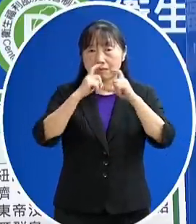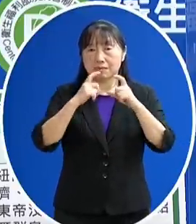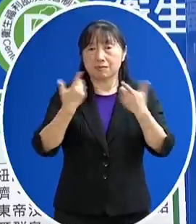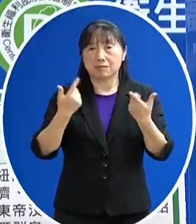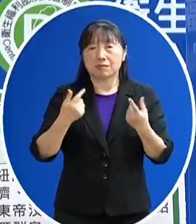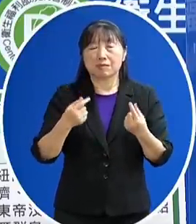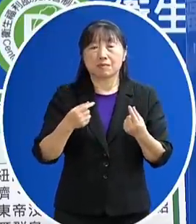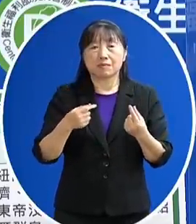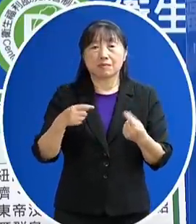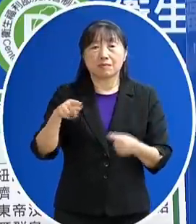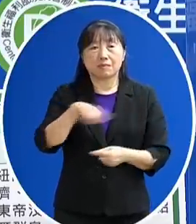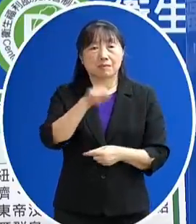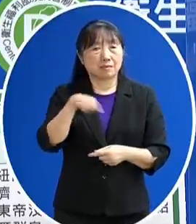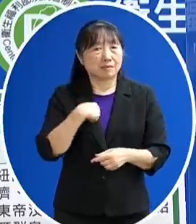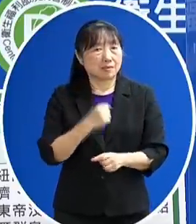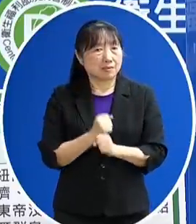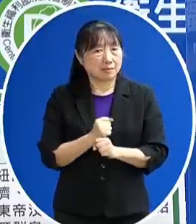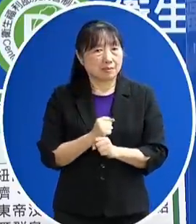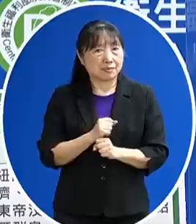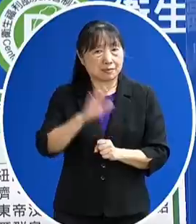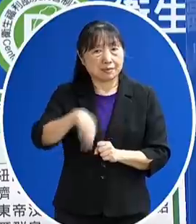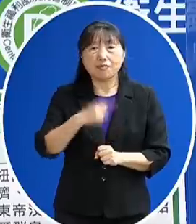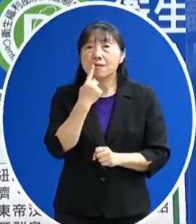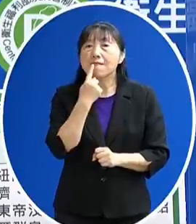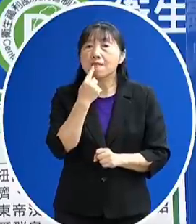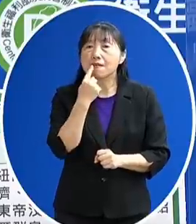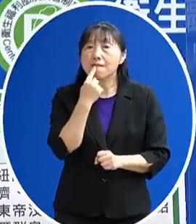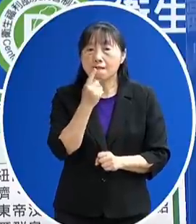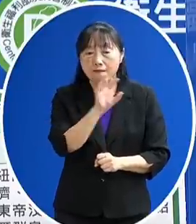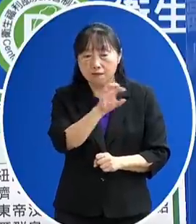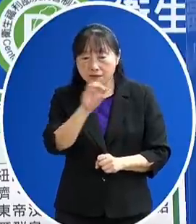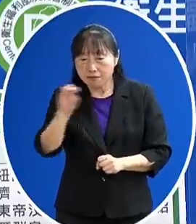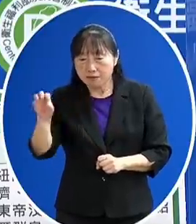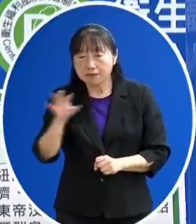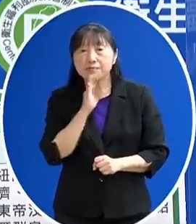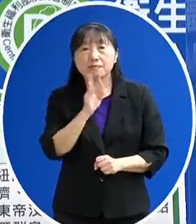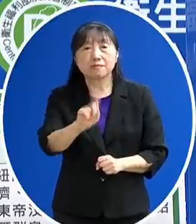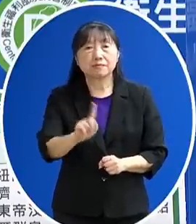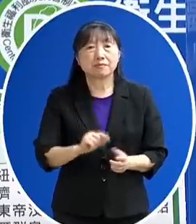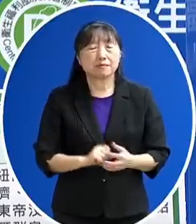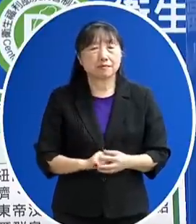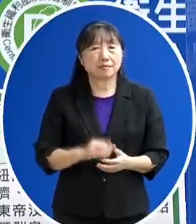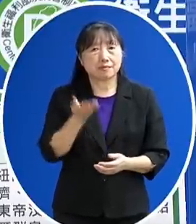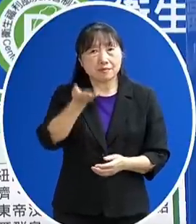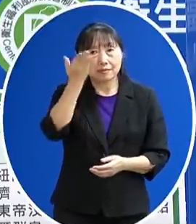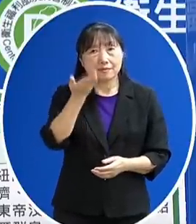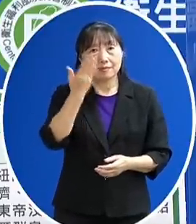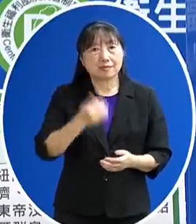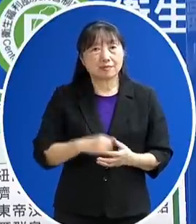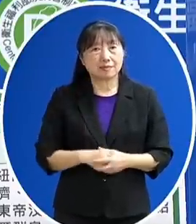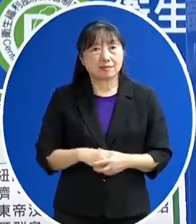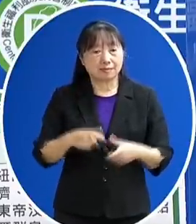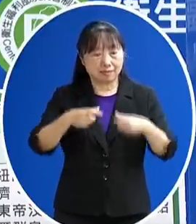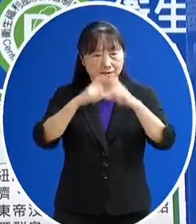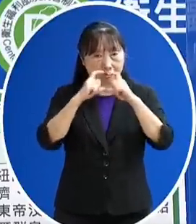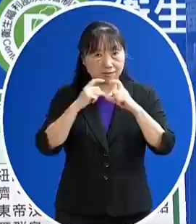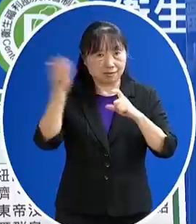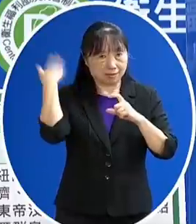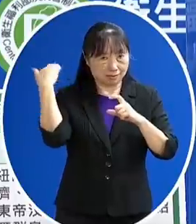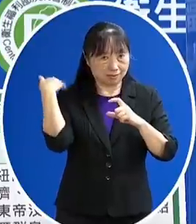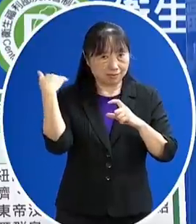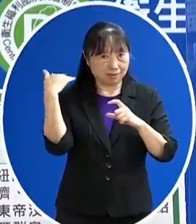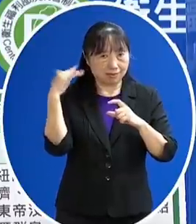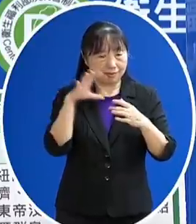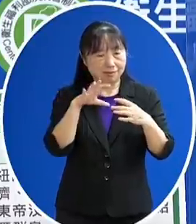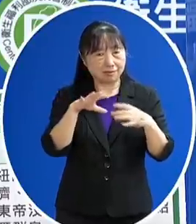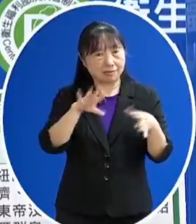外哈，所以大家注意到那个下面的红字哈，就上面的哈，大概就是恢复以前的哈相